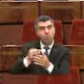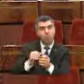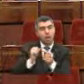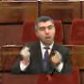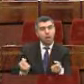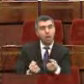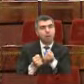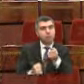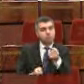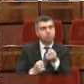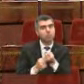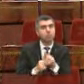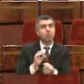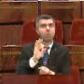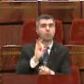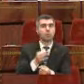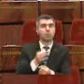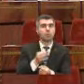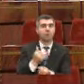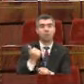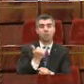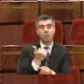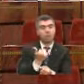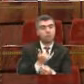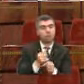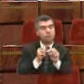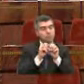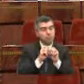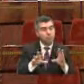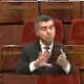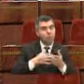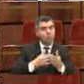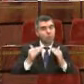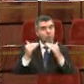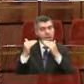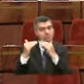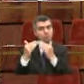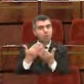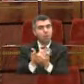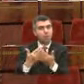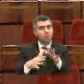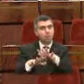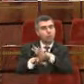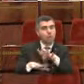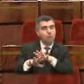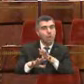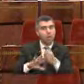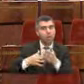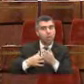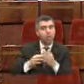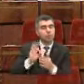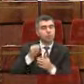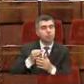الوطن، لانه كاين توزيع الجغرافي للاستثمارات العموميه فيه لا عداله مجاليه لا عداله اجتماعيه هي المدخل. ما يمكنش ما تكونش